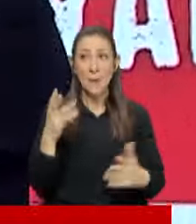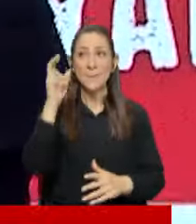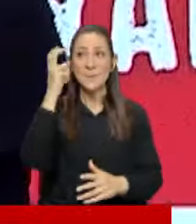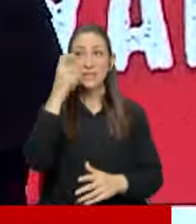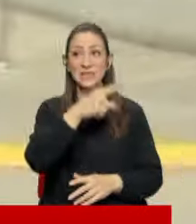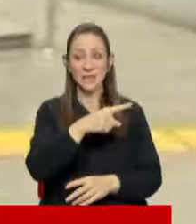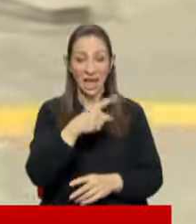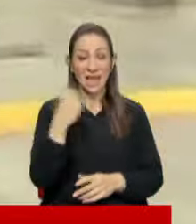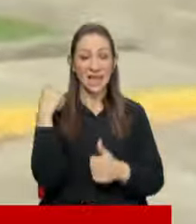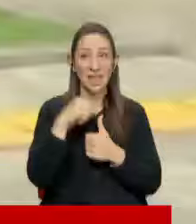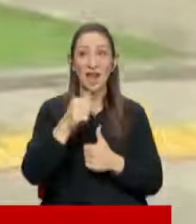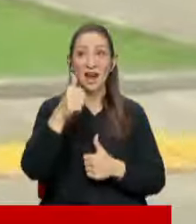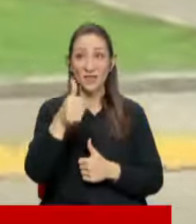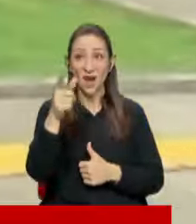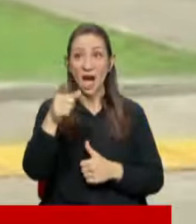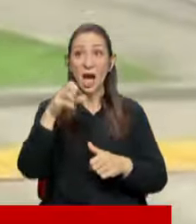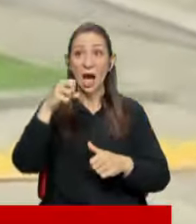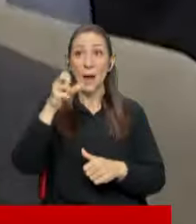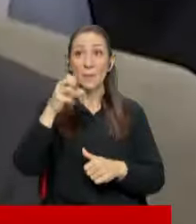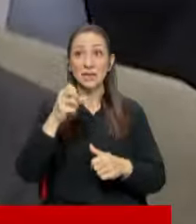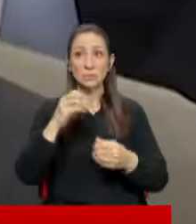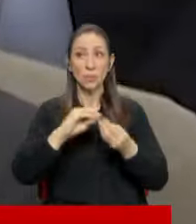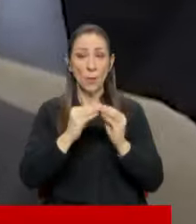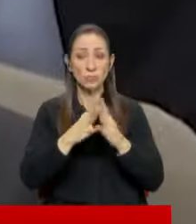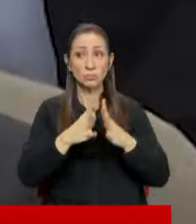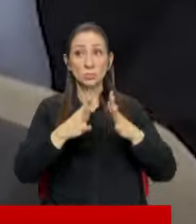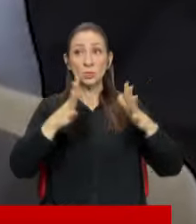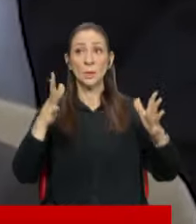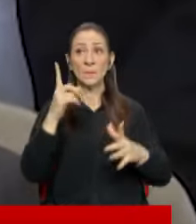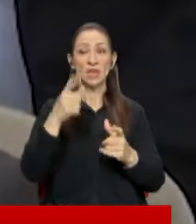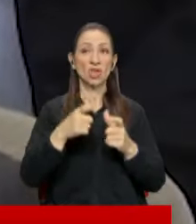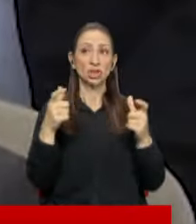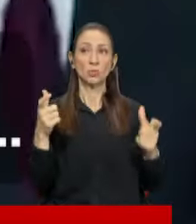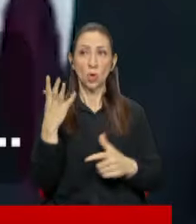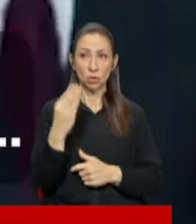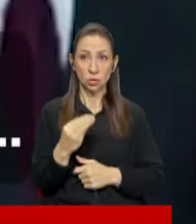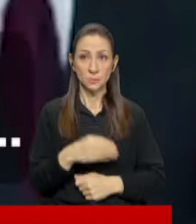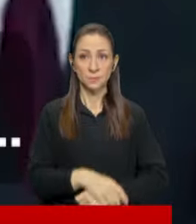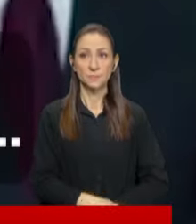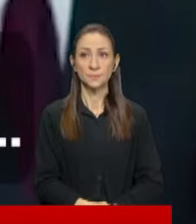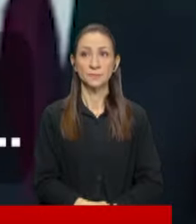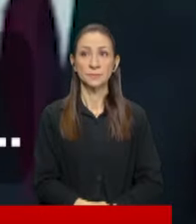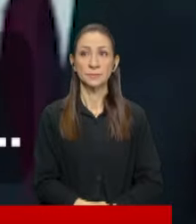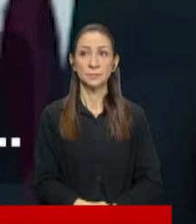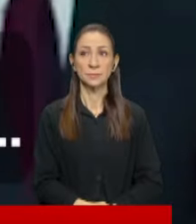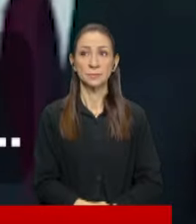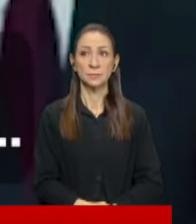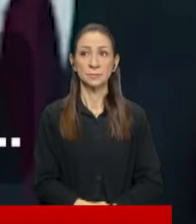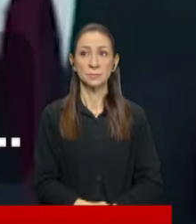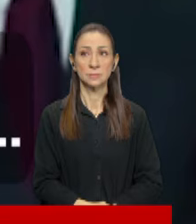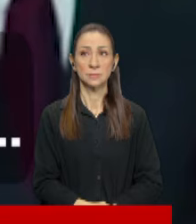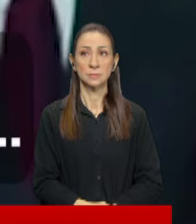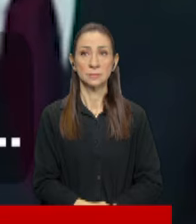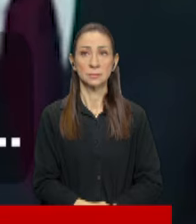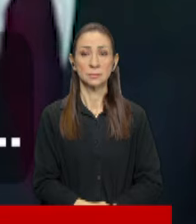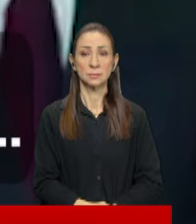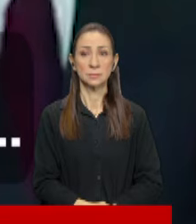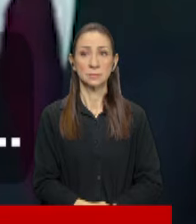Manisa'da Yeniden Refah Partisi AK Parti gerilimini tırmandıran bir gelişme yaşandı. Bugün biraz önce hayırlı bir gelişme